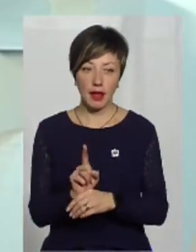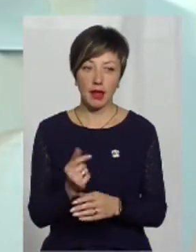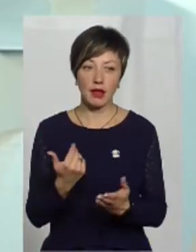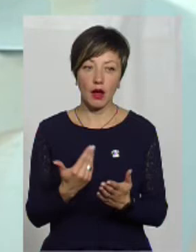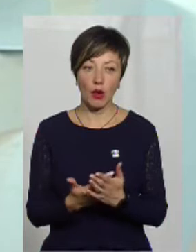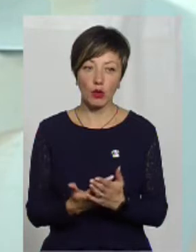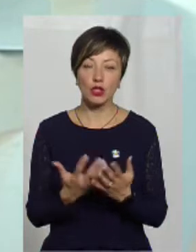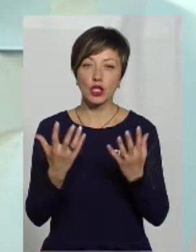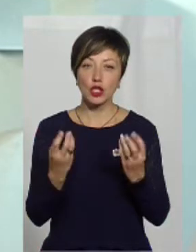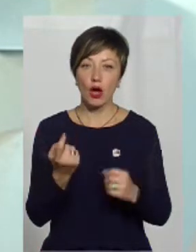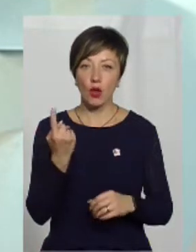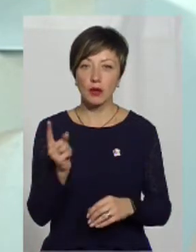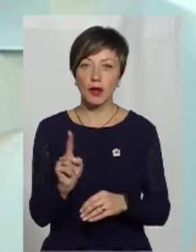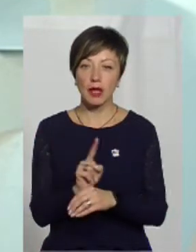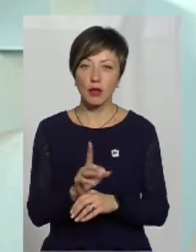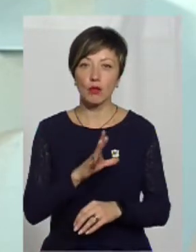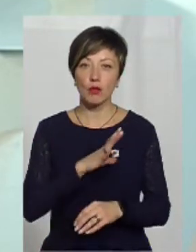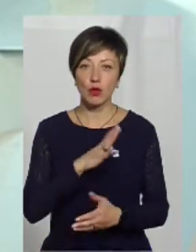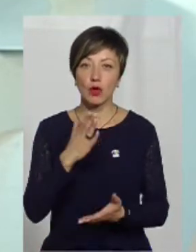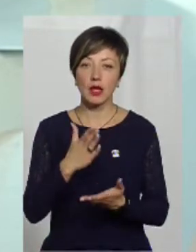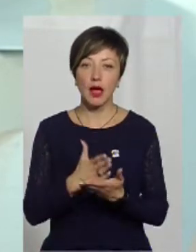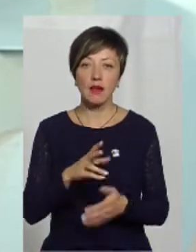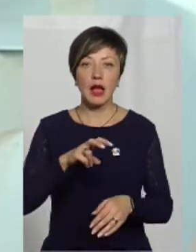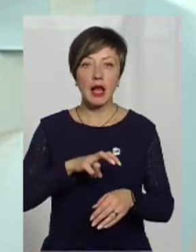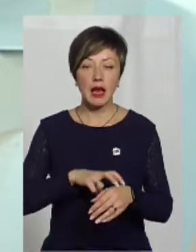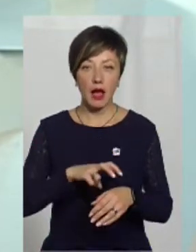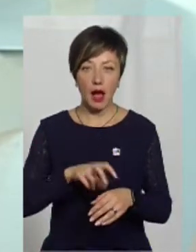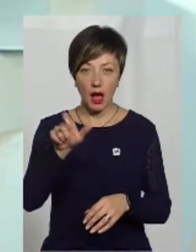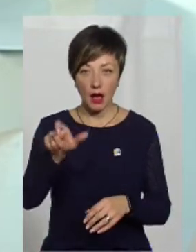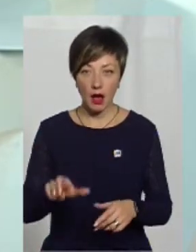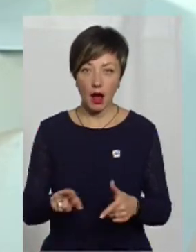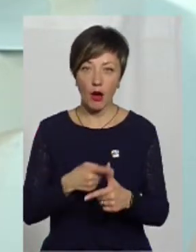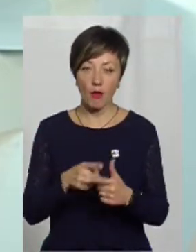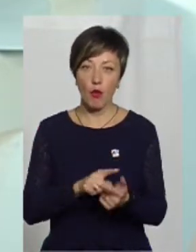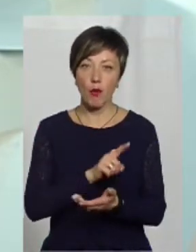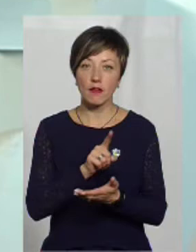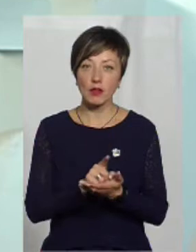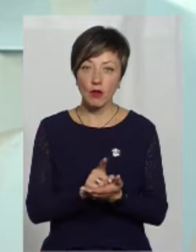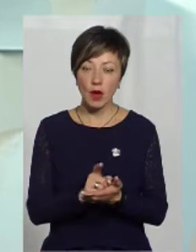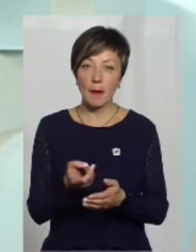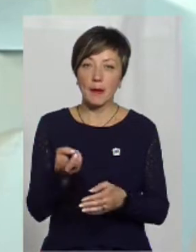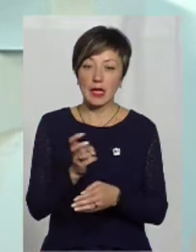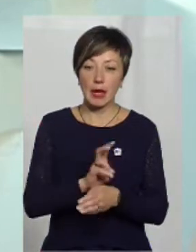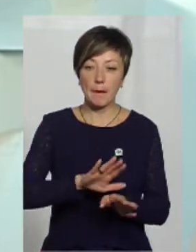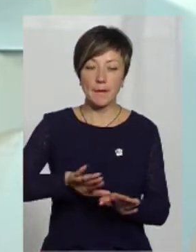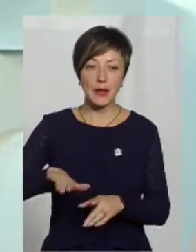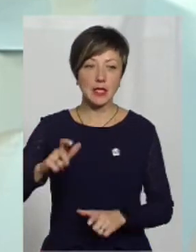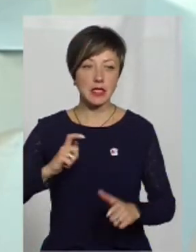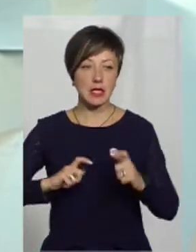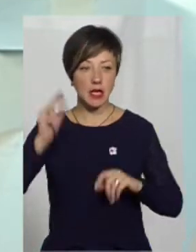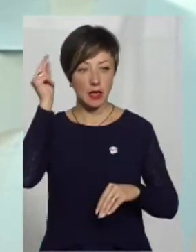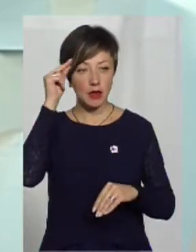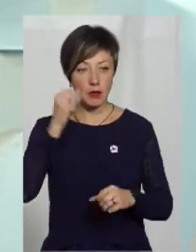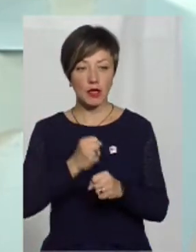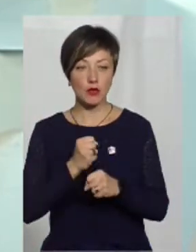от, ще одним критерієм була наявність лікаря або обов'язково, що він прийде після інтернатури тут